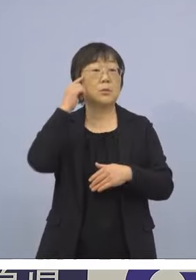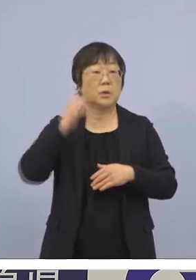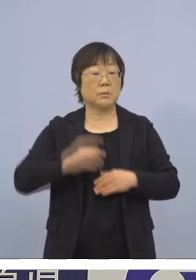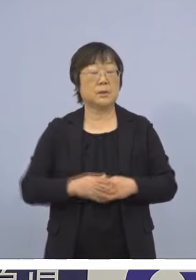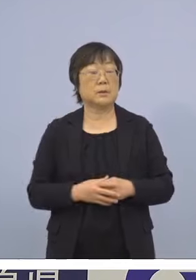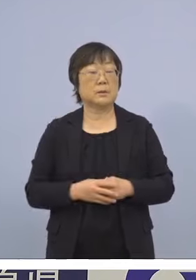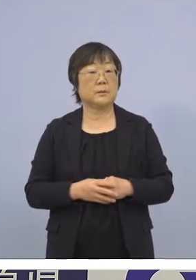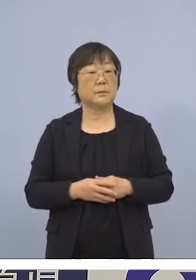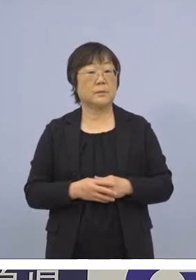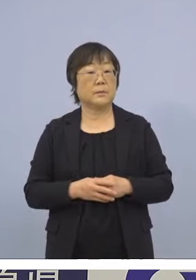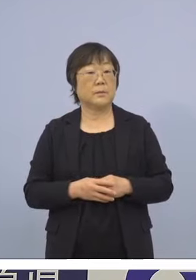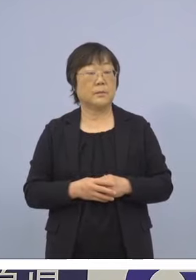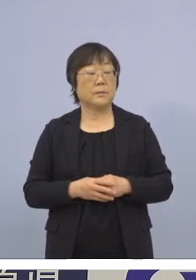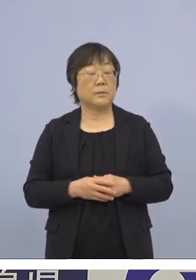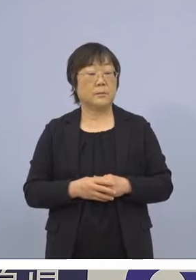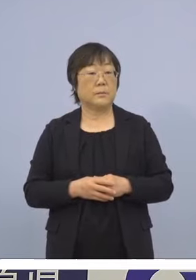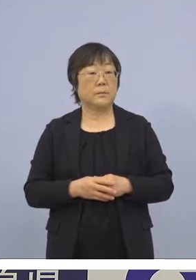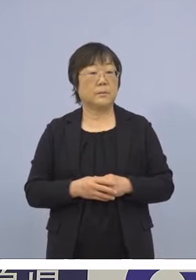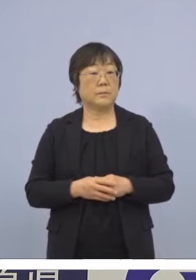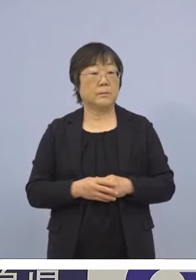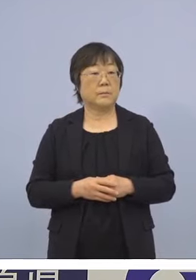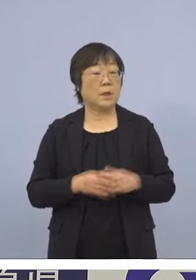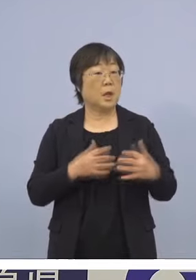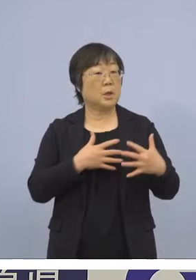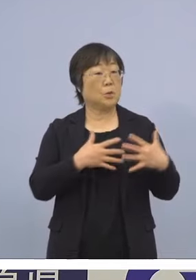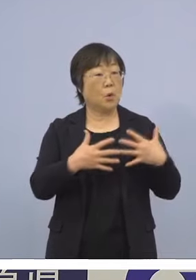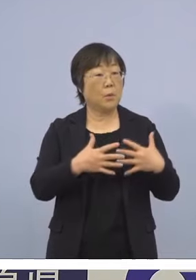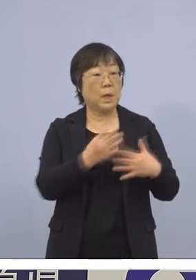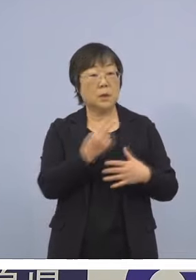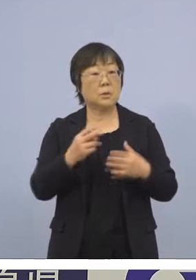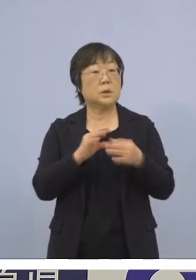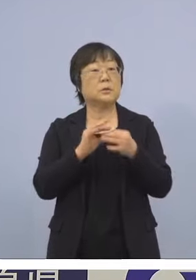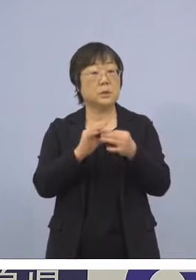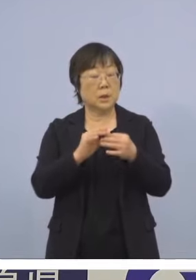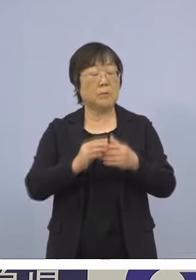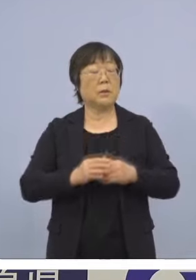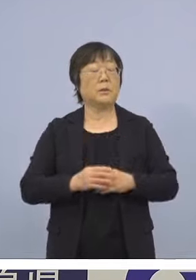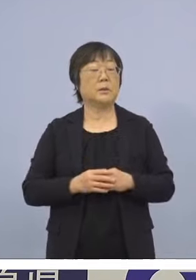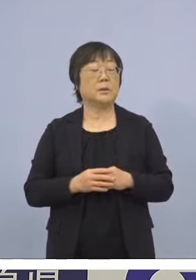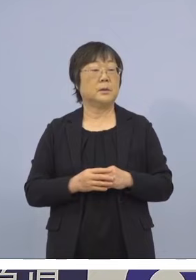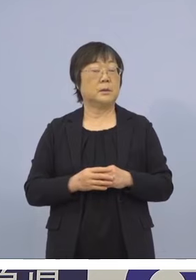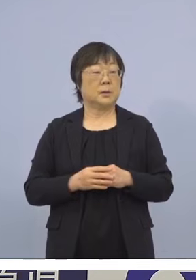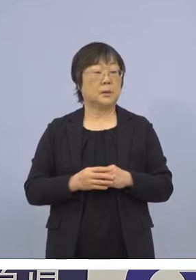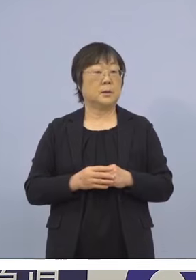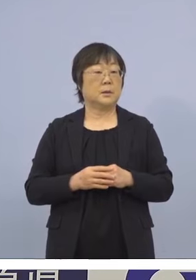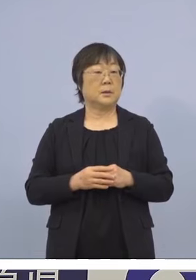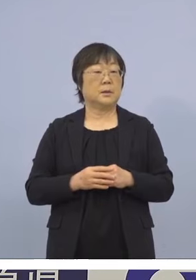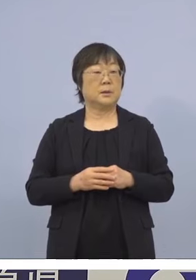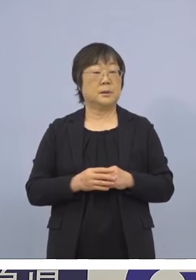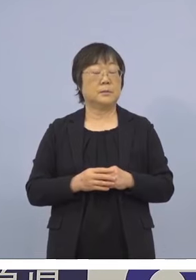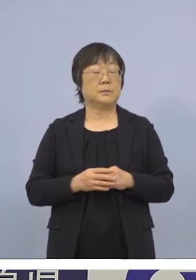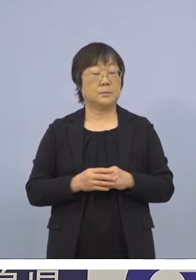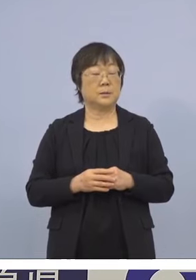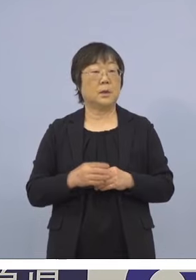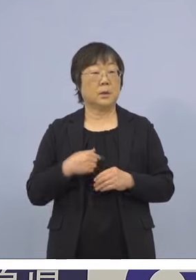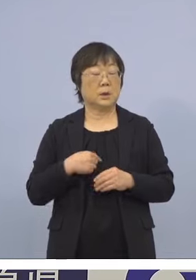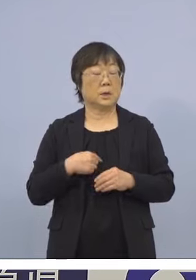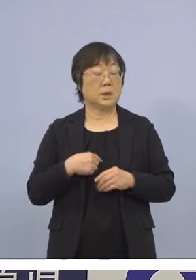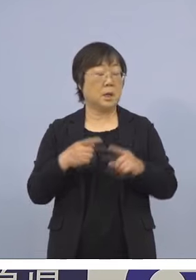。また、まあ、透明度につきましてもですね、私自身が公約でお示